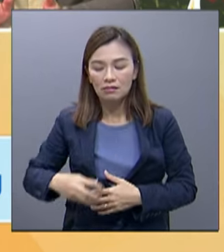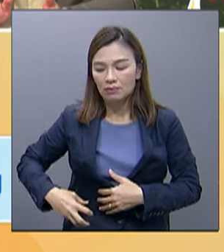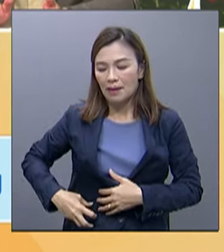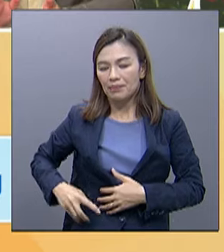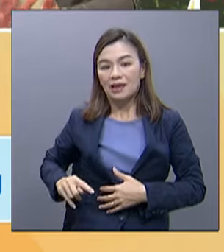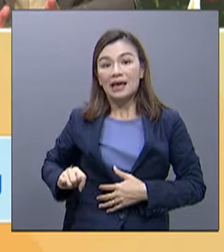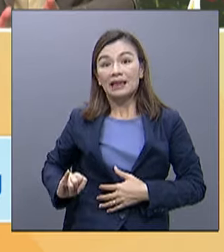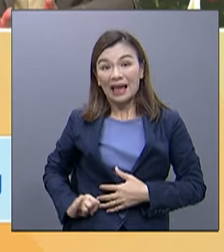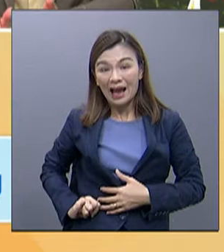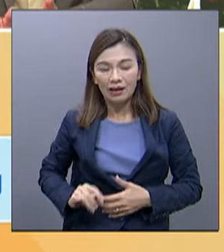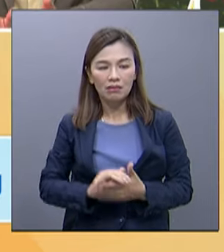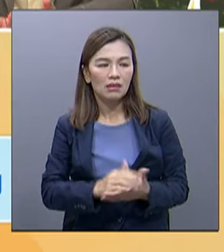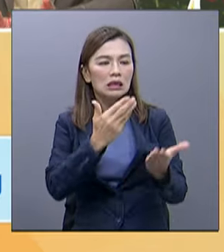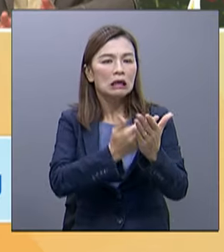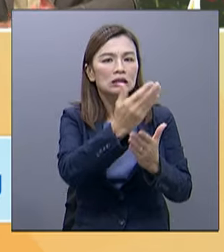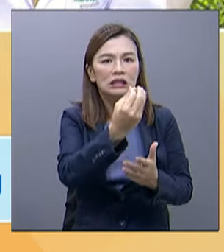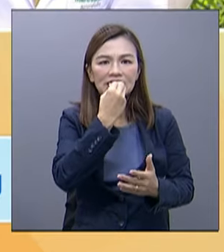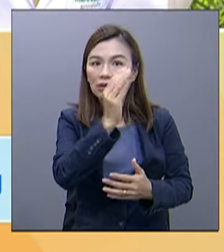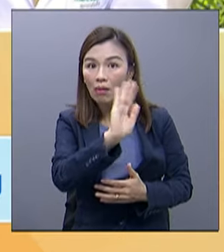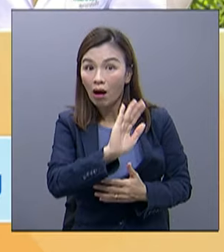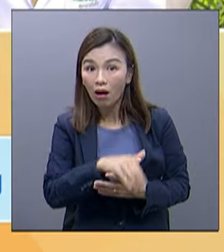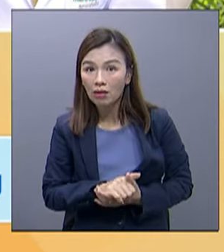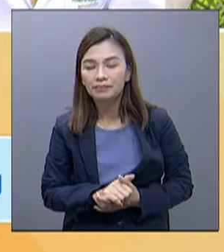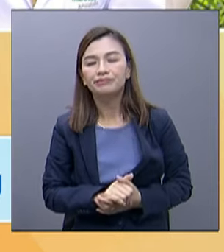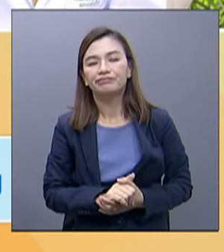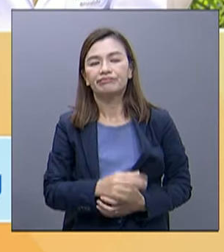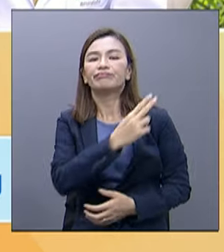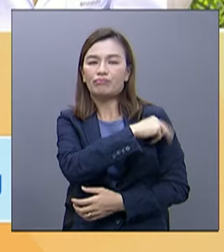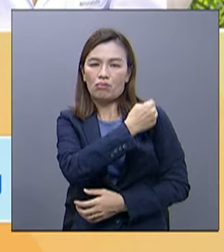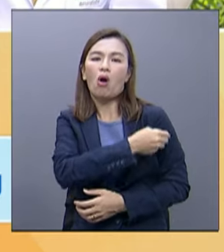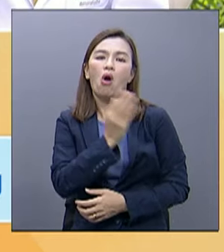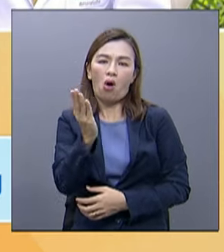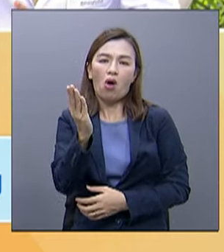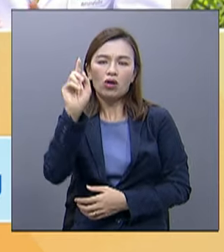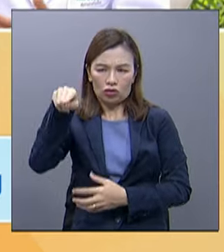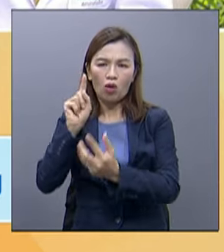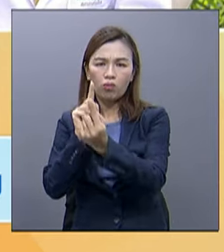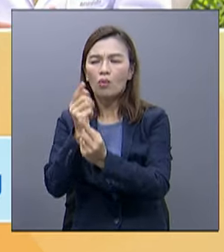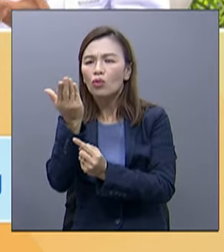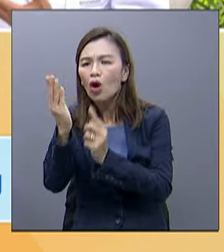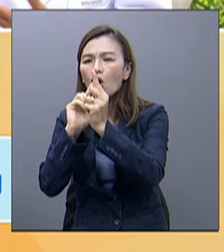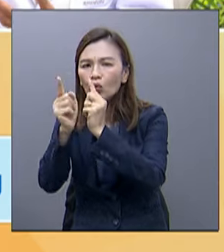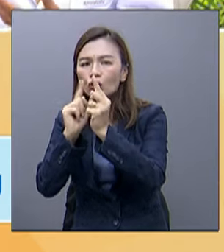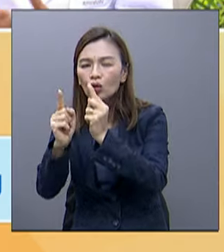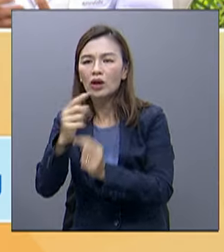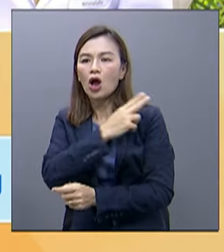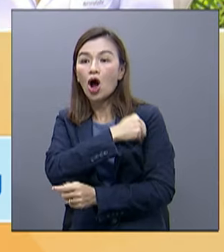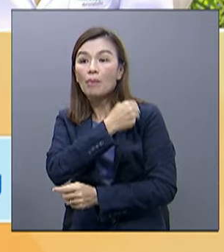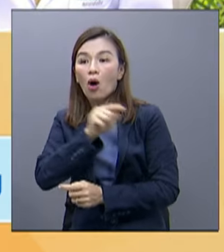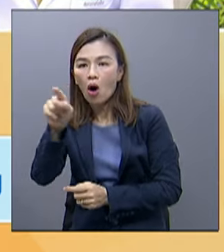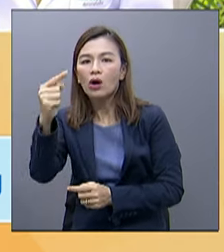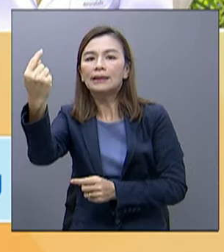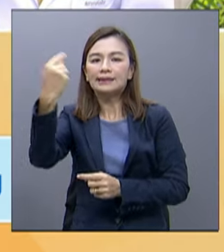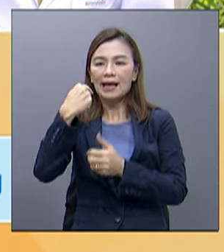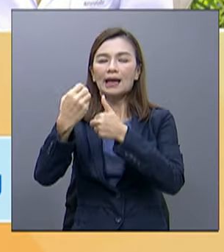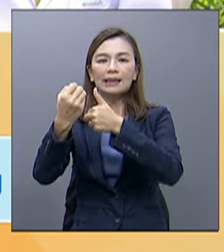อาหารและผลิตภัณฑ์อาหารเสริมเลยใช่มั้ยฮะครับตรงนี้น่าจะอยู่ในความดูแลของแพทย์อืนะฮะว่าแพทย์เป็นคนจ่ายแล้วมีการดูแลเพราะบางอันต้อง